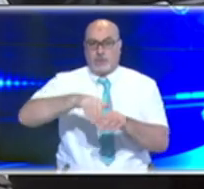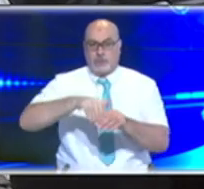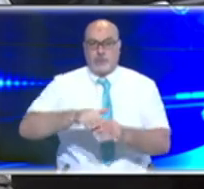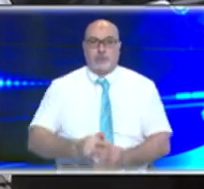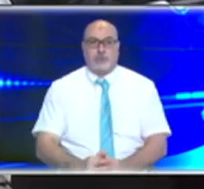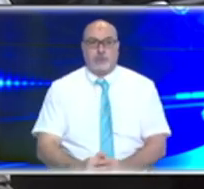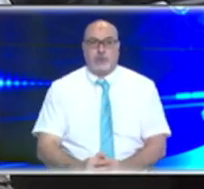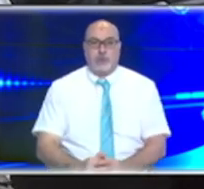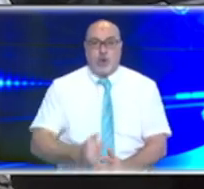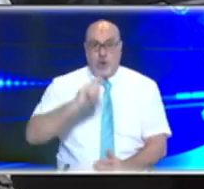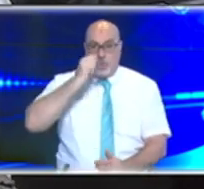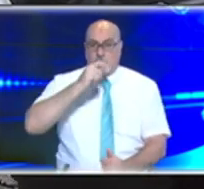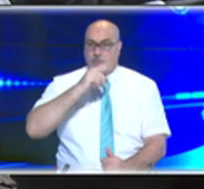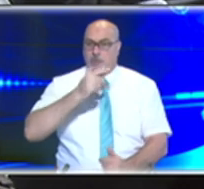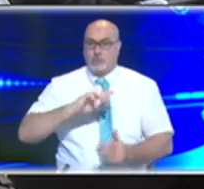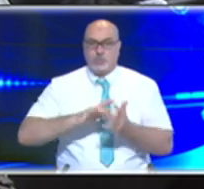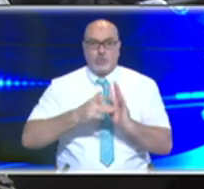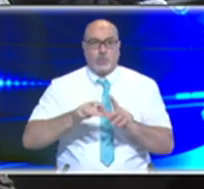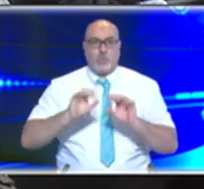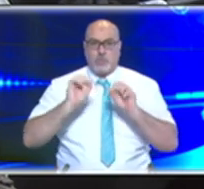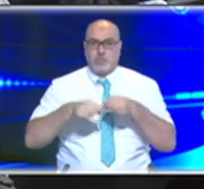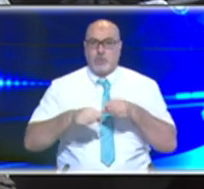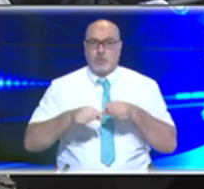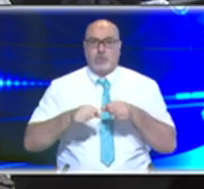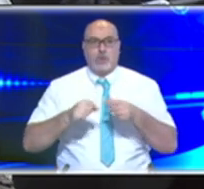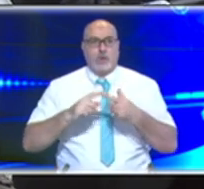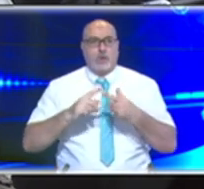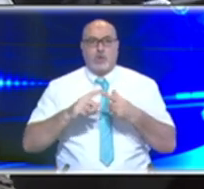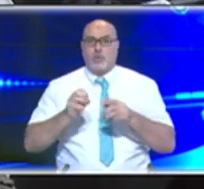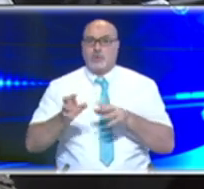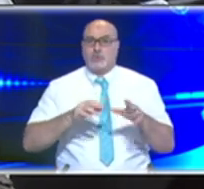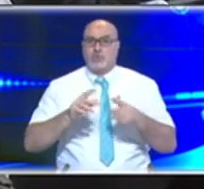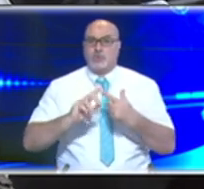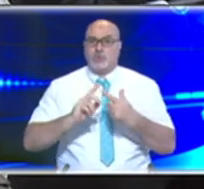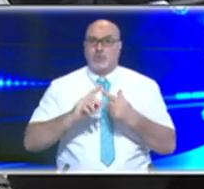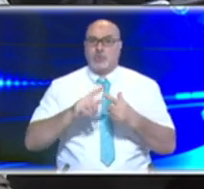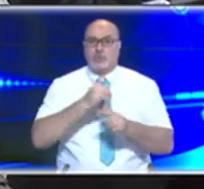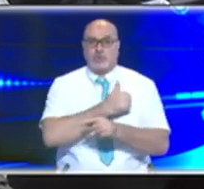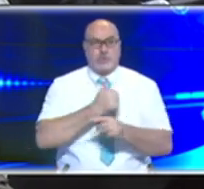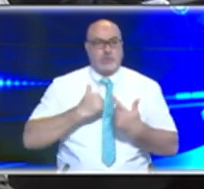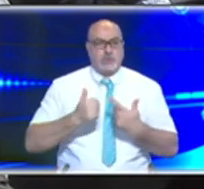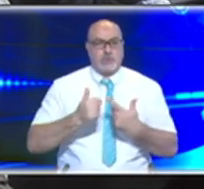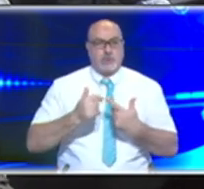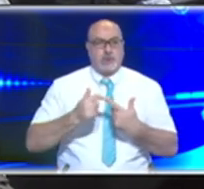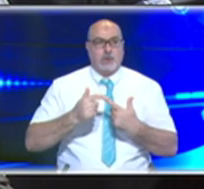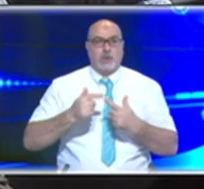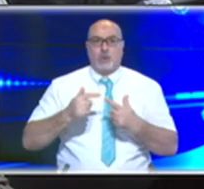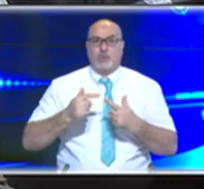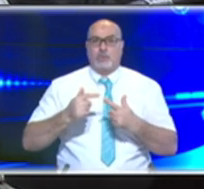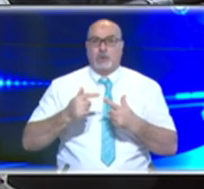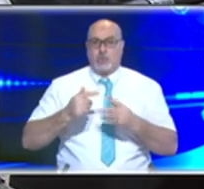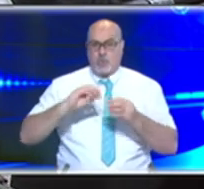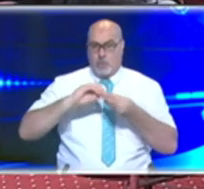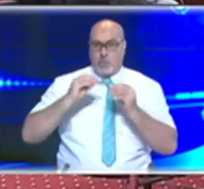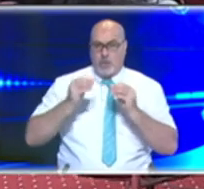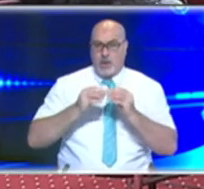للناخبات والناخبين، عطوهم كل إمكانيات كل وسائل كل تعليمات باش نضمنهم الصحة ونتفدى